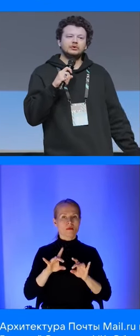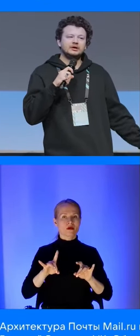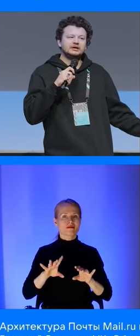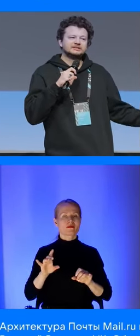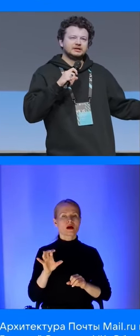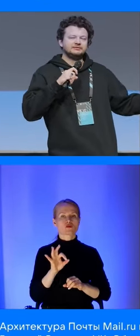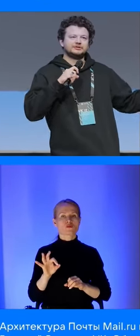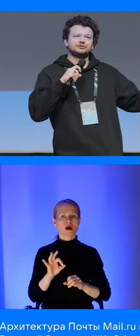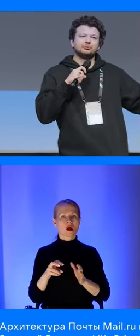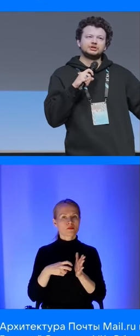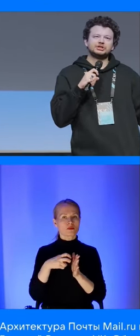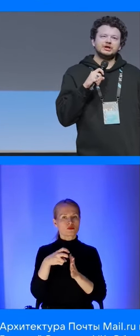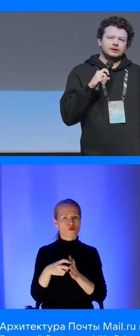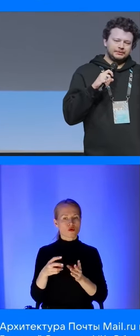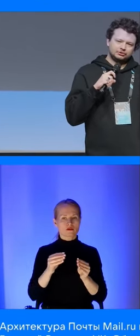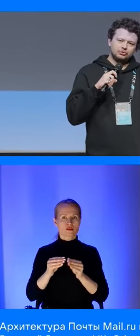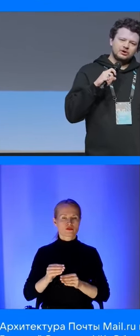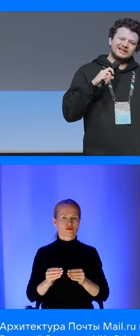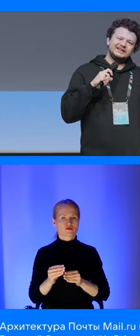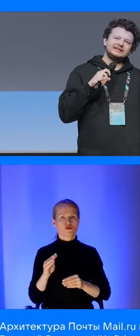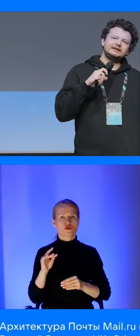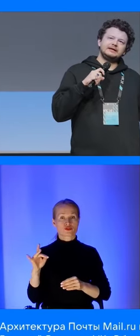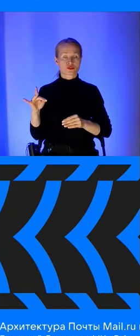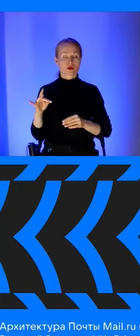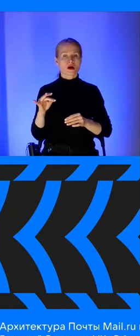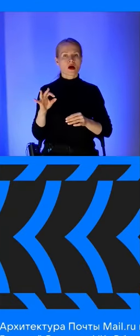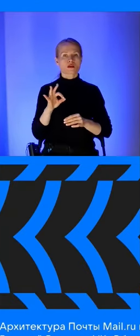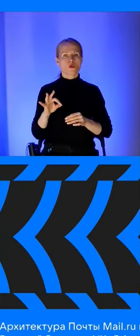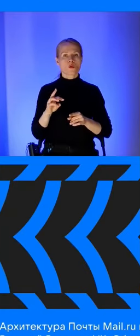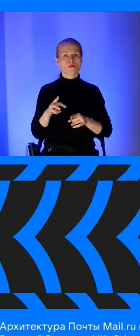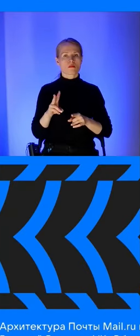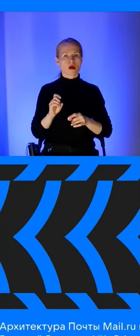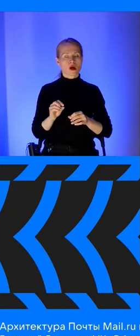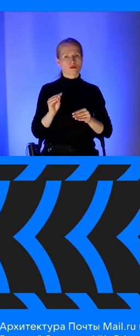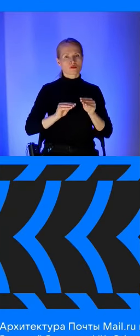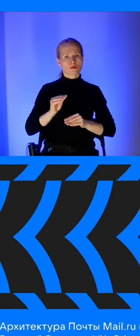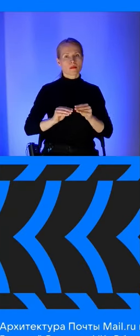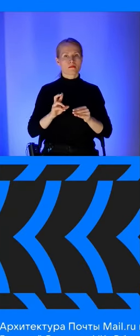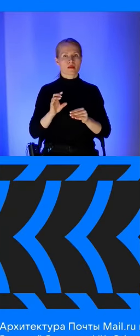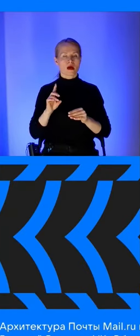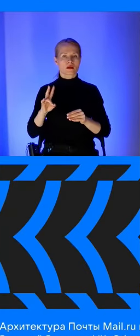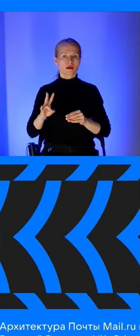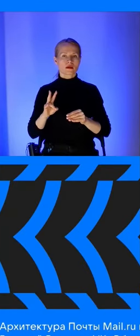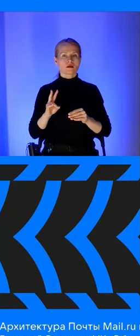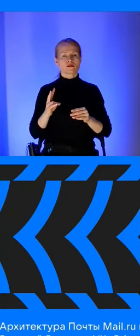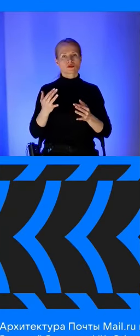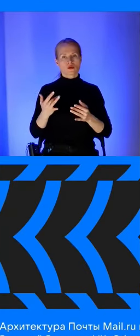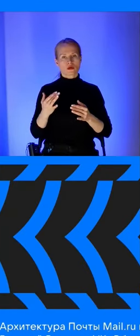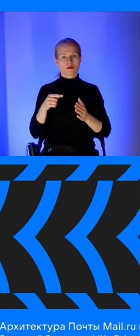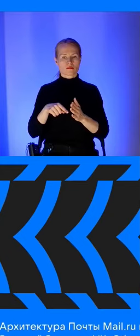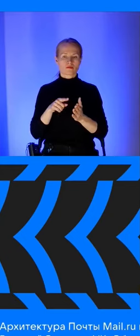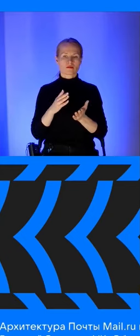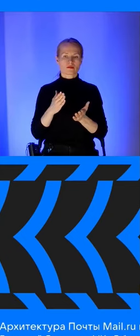письмо складывается в сторидж, про то, как устроен пайплайн и сколько мы там держим